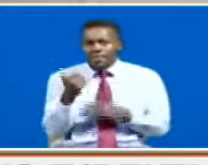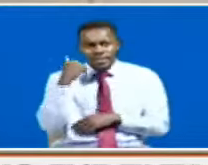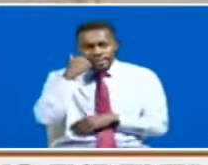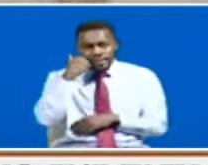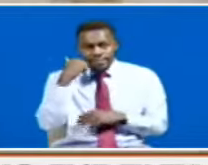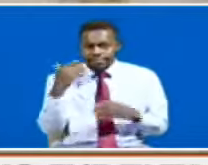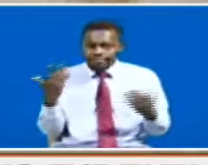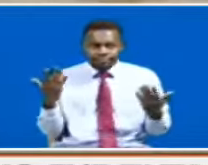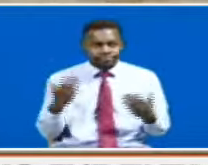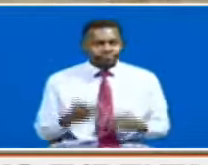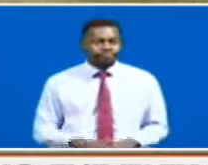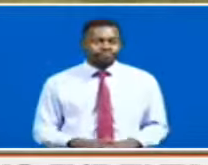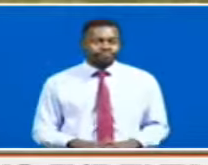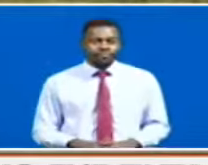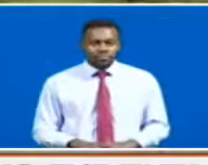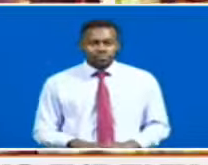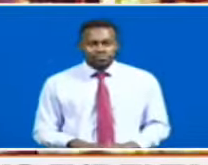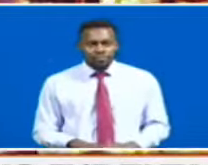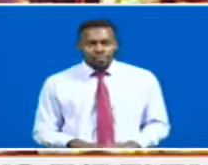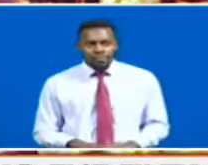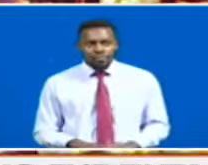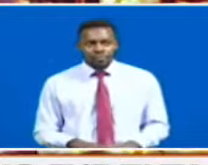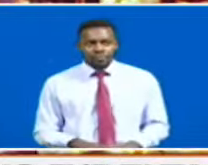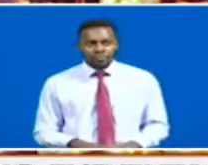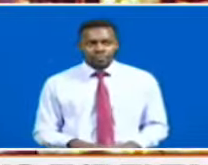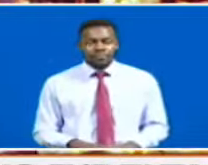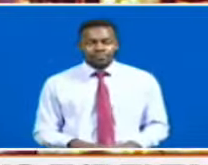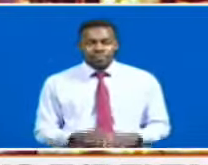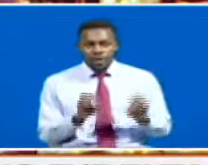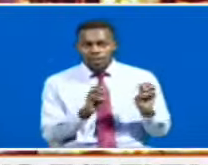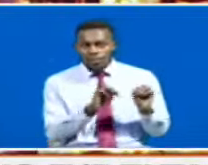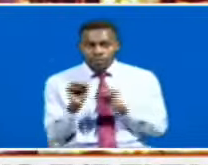Muhammad, KTN News. Tusonge mbele, tusalie kwenye swali.